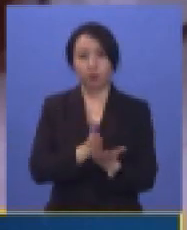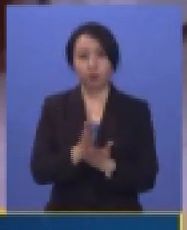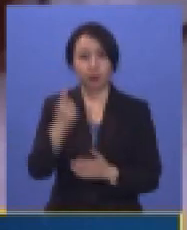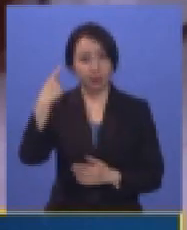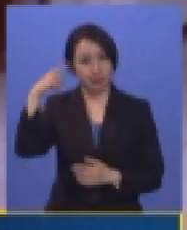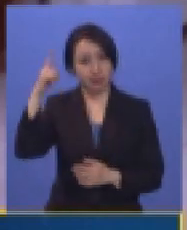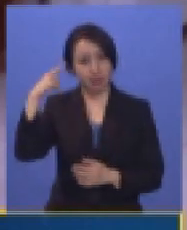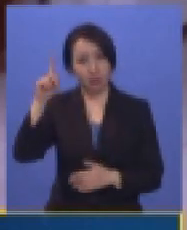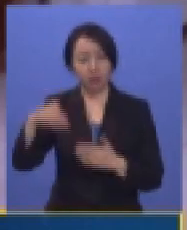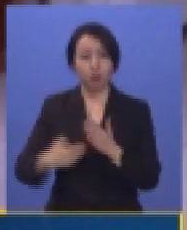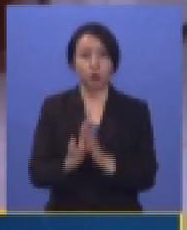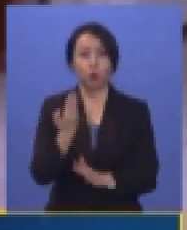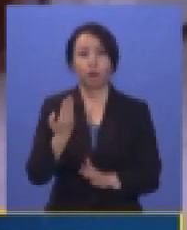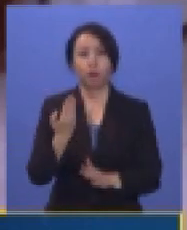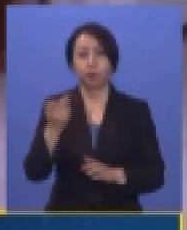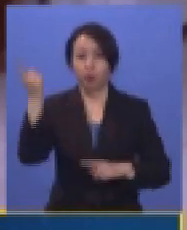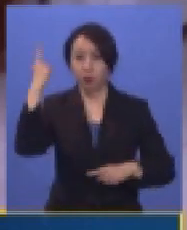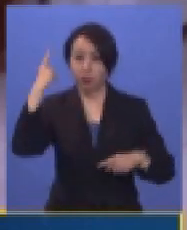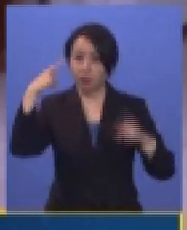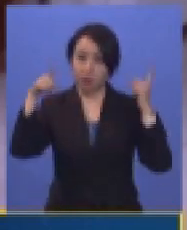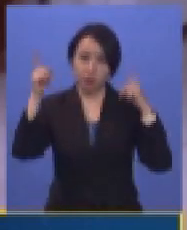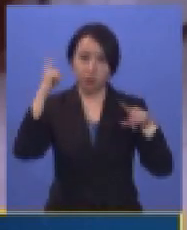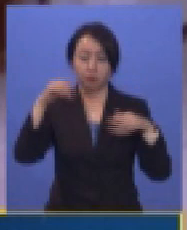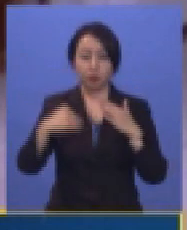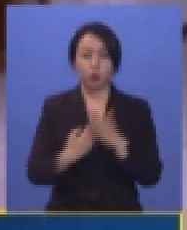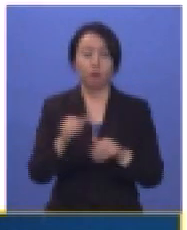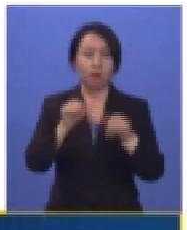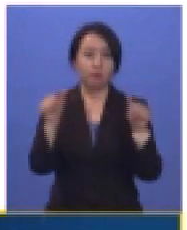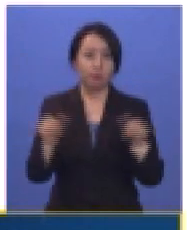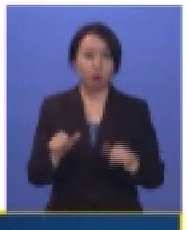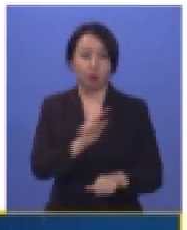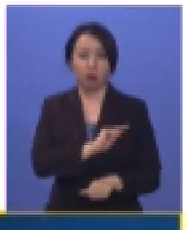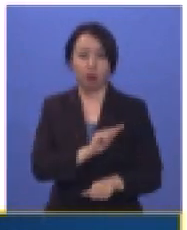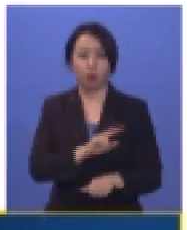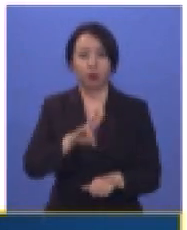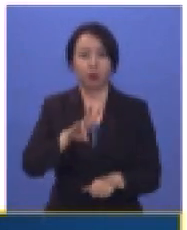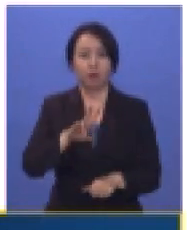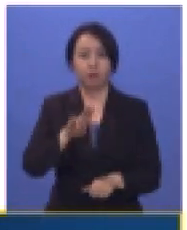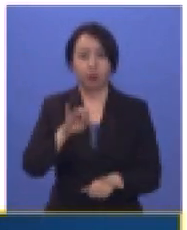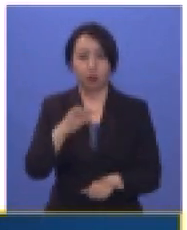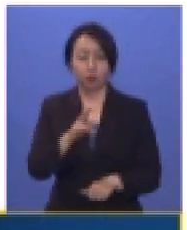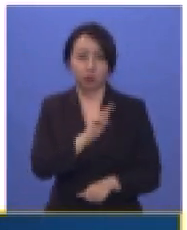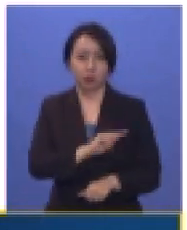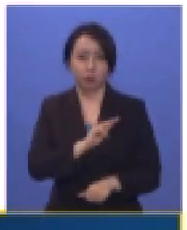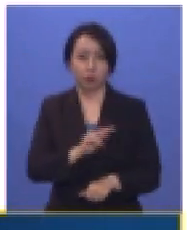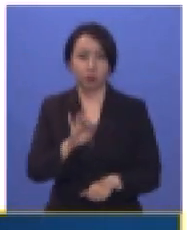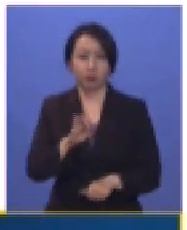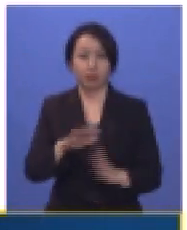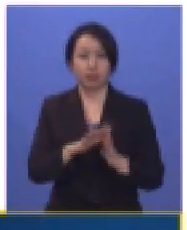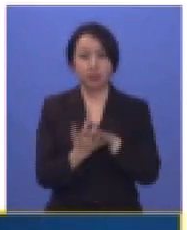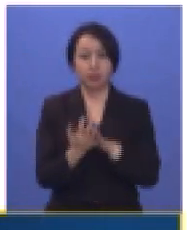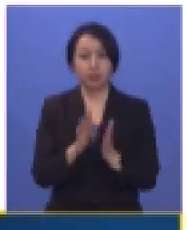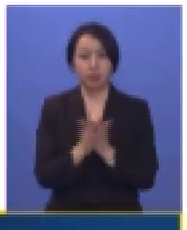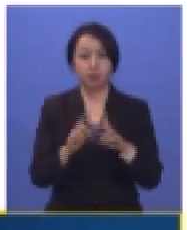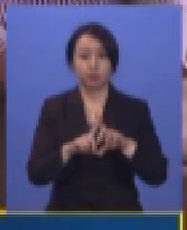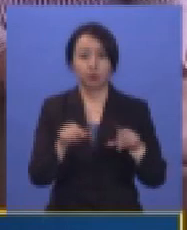идеи, новые креативные, новый формат работы. Николай Вербовский – работник Володарской сельской библиотеки. По